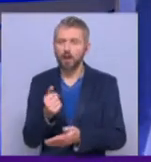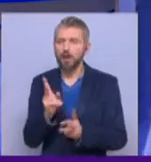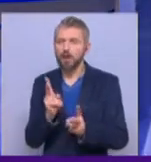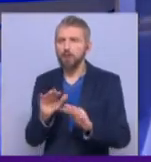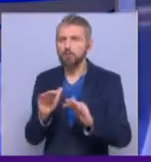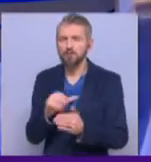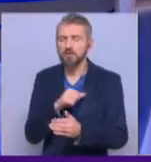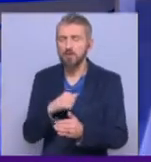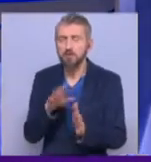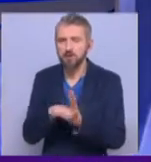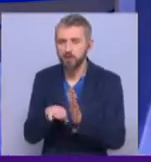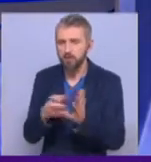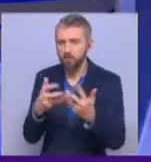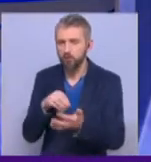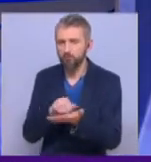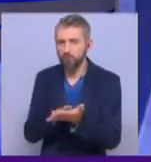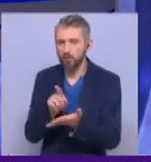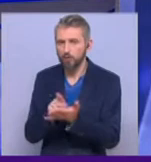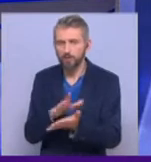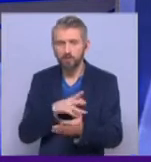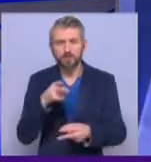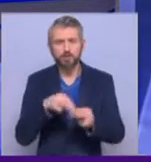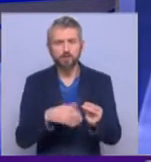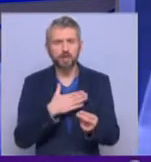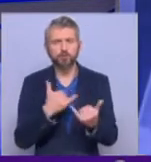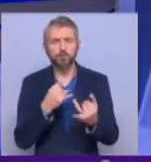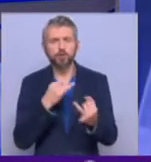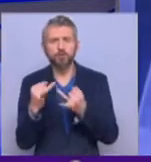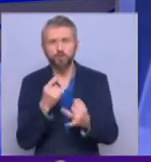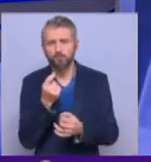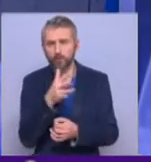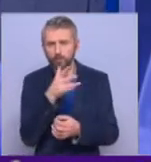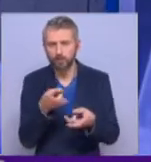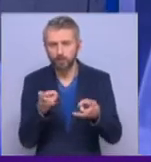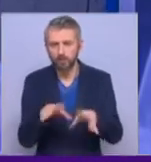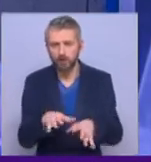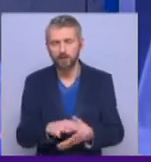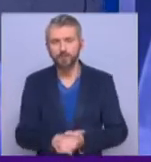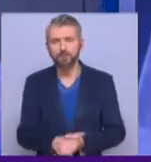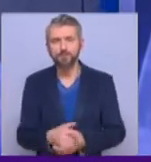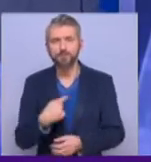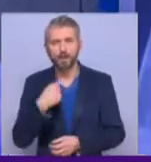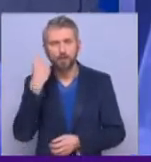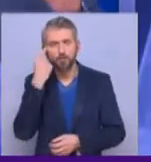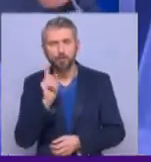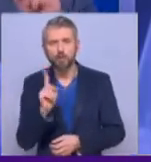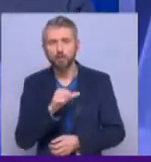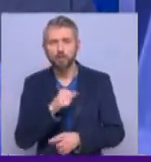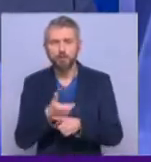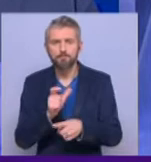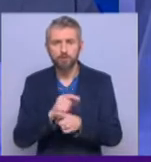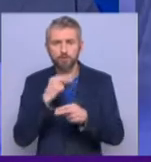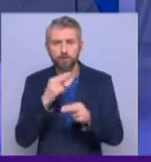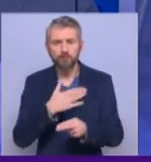самый примитивный, но прибор учета должен быть. Завершуючи нашу сегодняшнюю розмову, не так багато часу залишається. Я думаю, что найбільш уважні